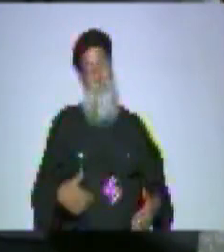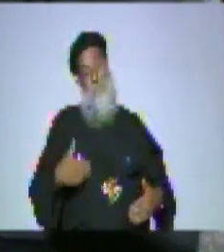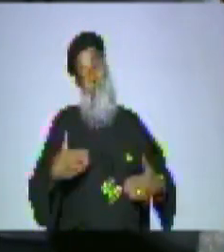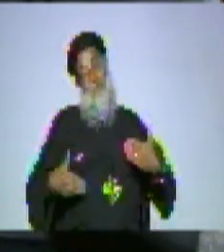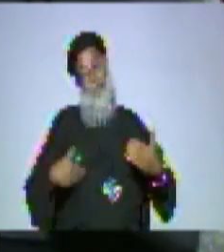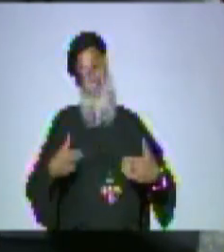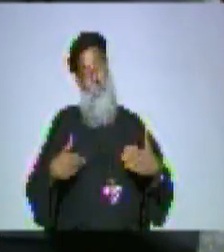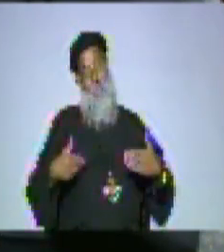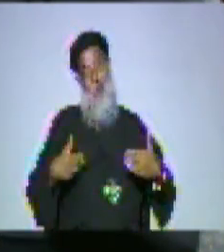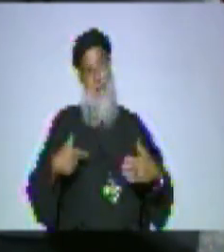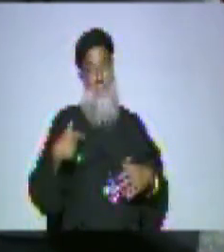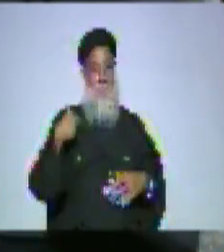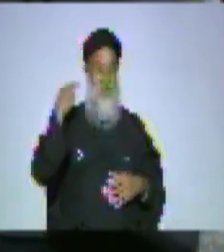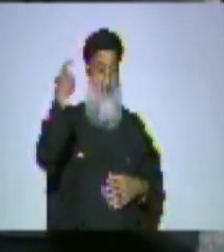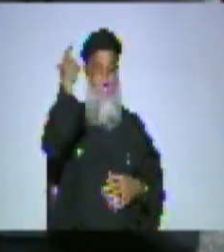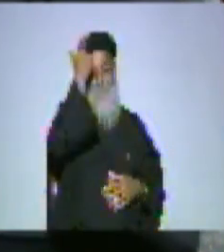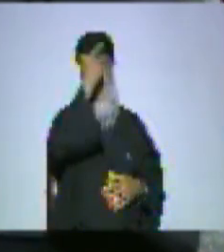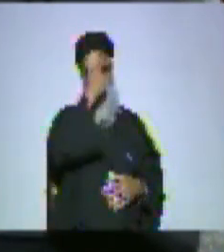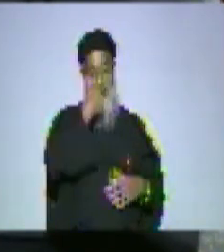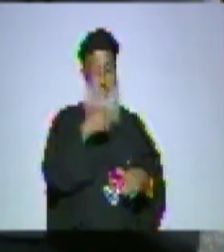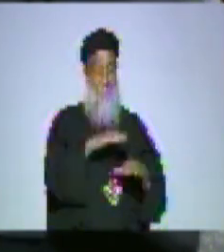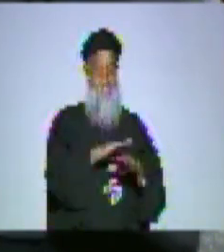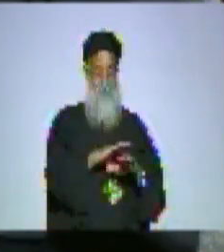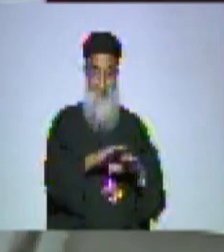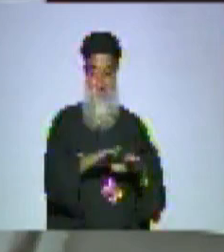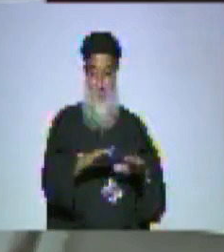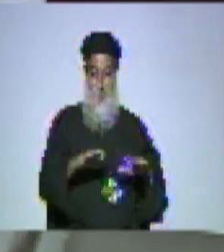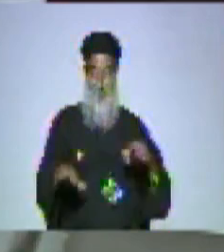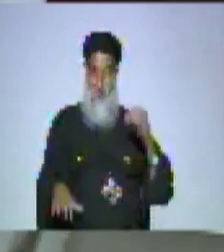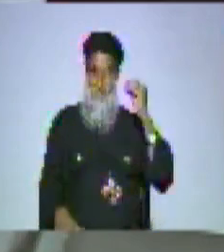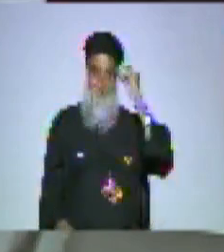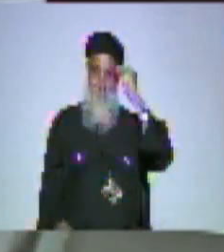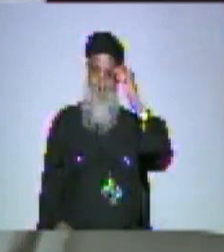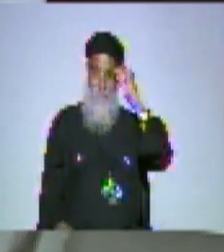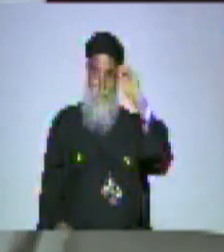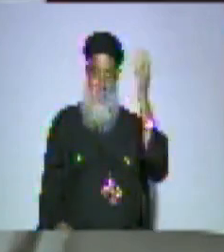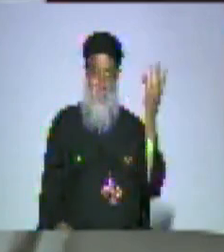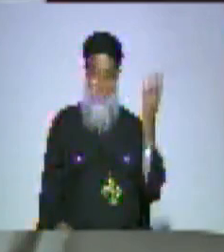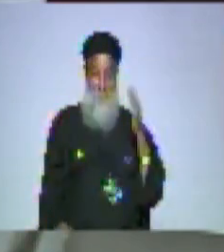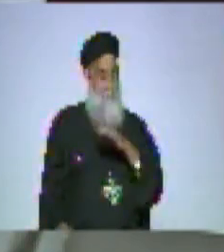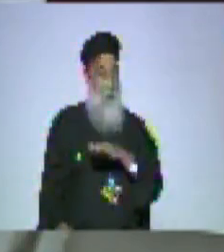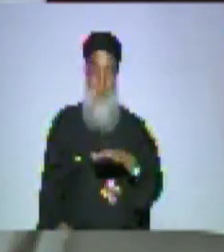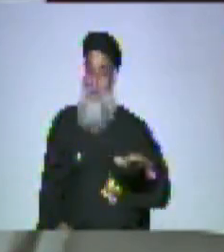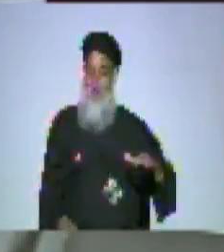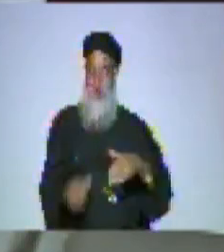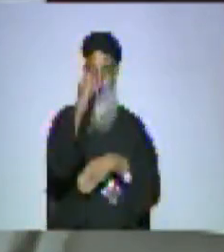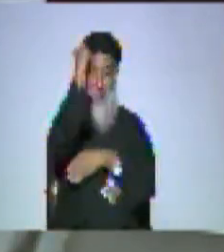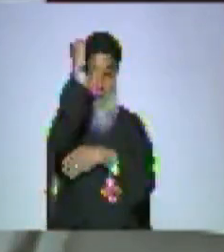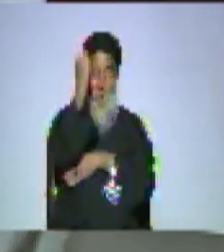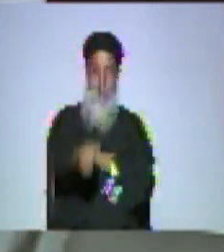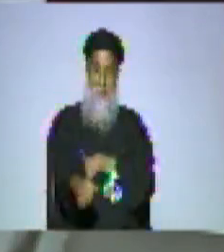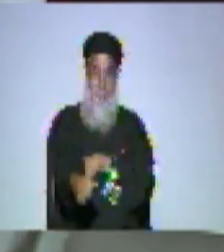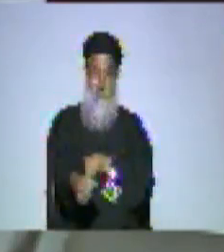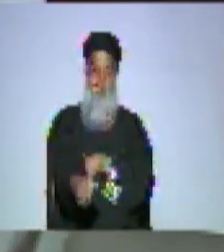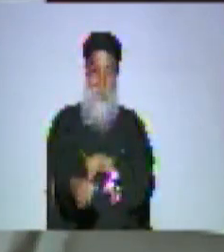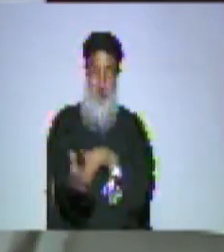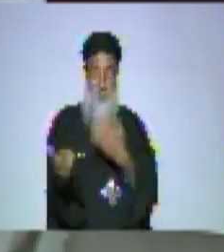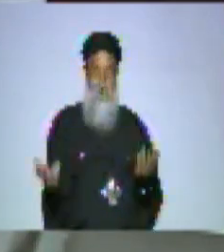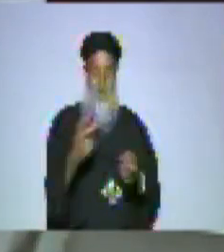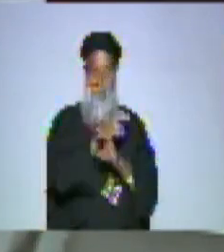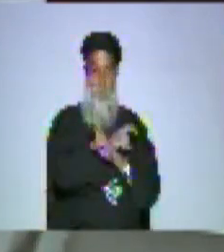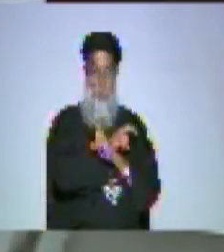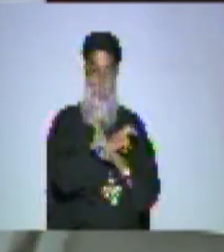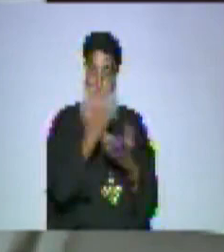الارض عبير مجازي جميل يعني ازاي وجه الارض دي حاجه صماء يعني غير